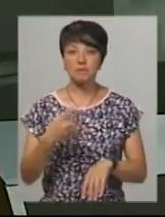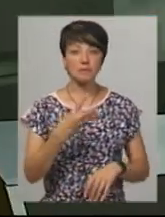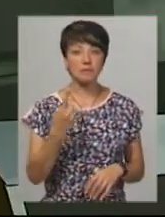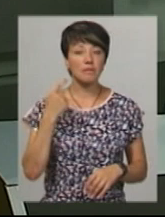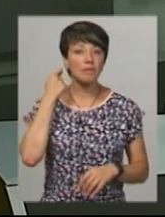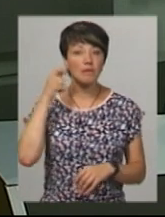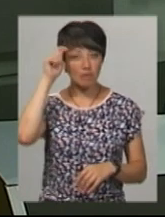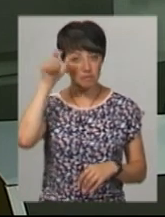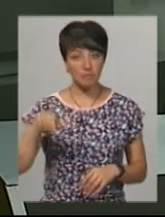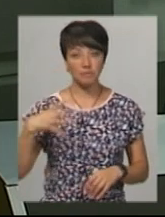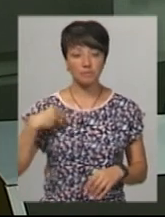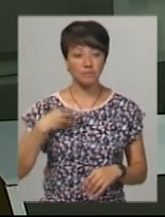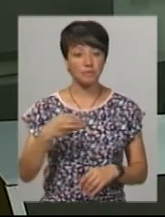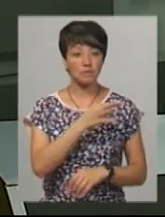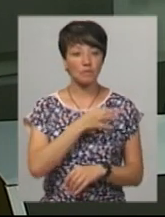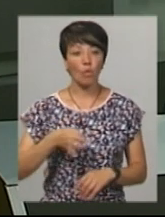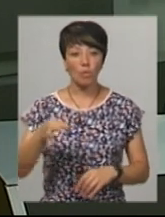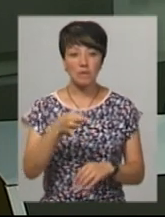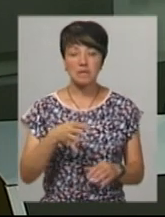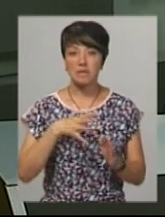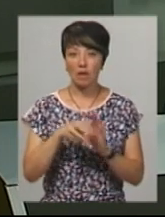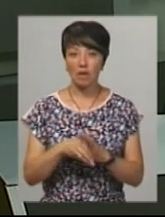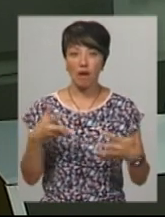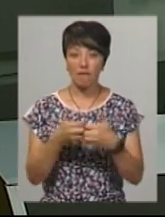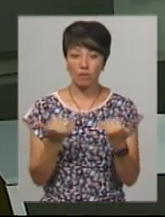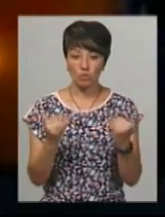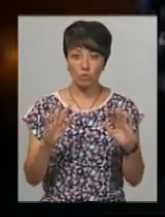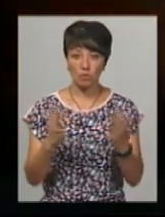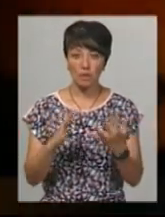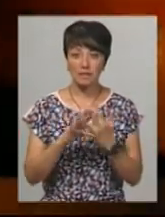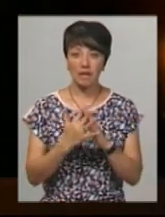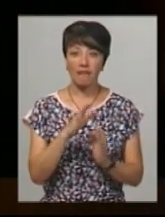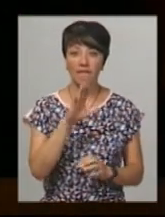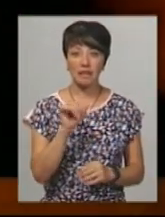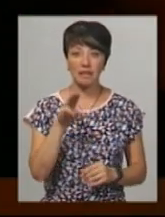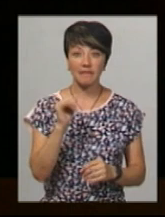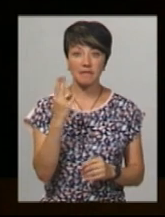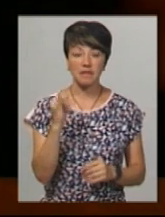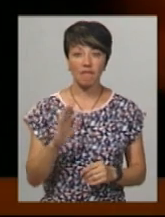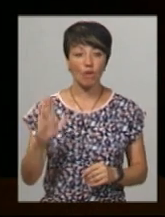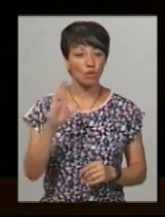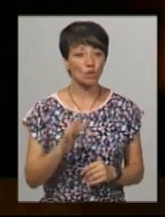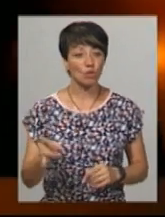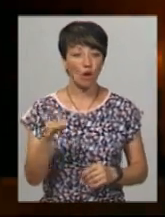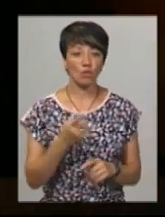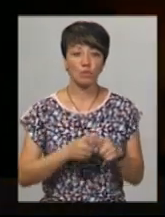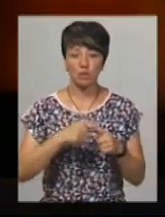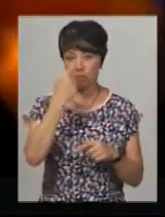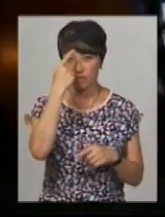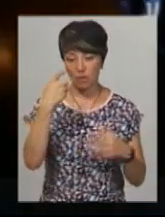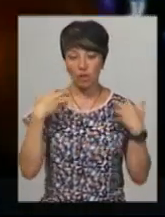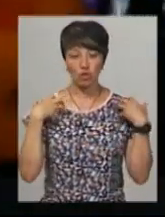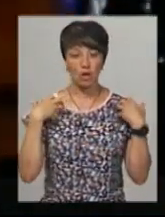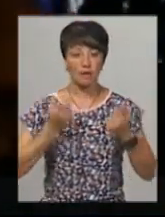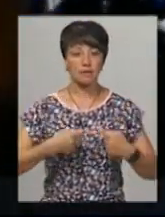31-річний чоловік з Львівської області загинув в аварії, яка сталася сьогодні у селищі Вітівці Волочиського району. Про це повідомила